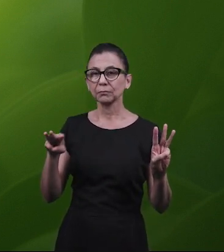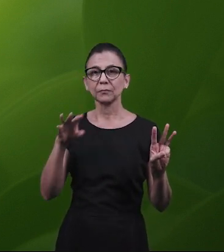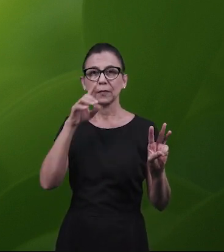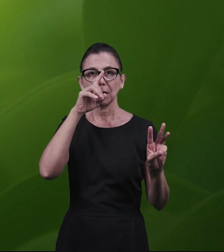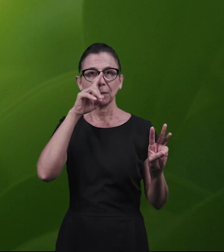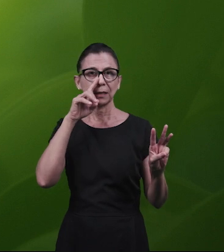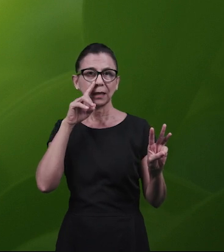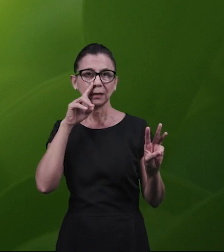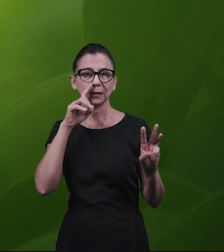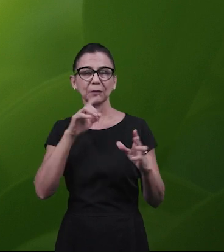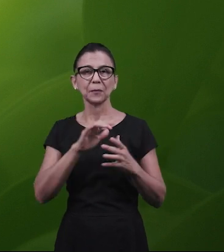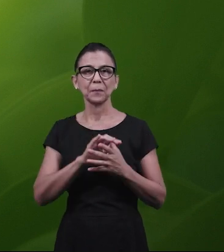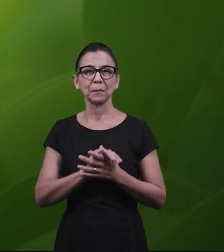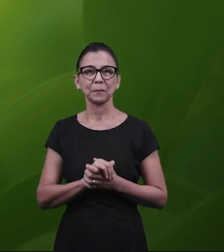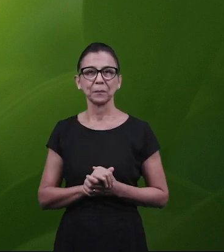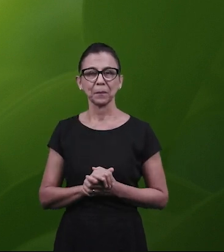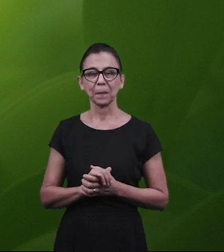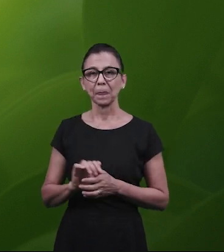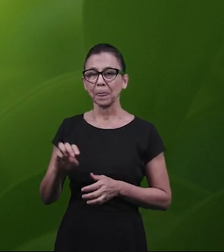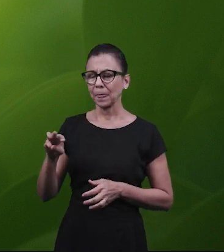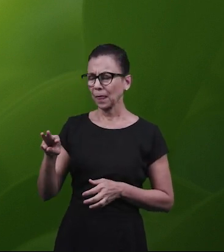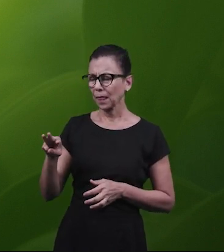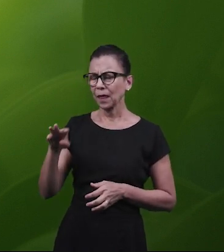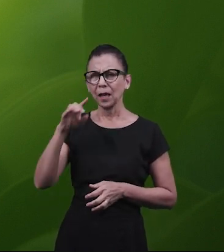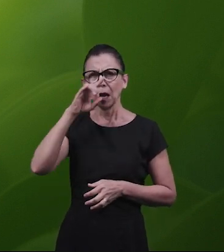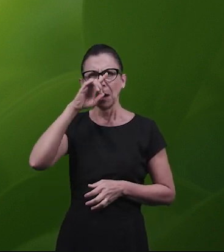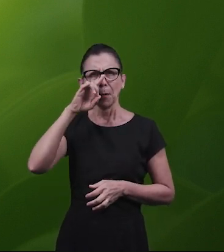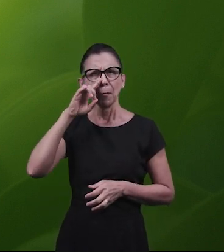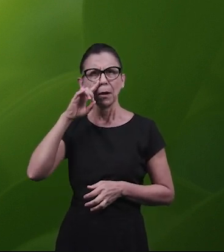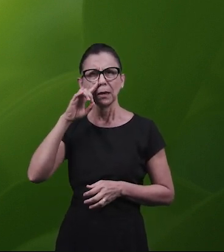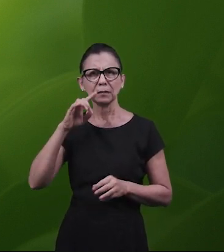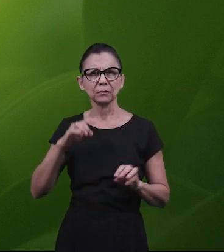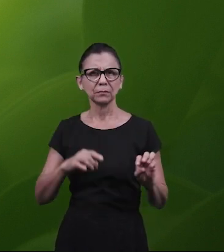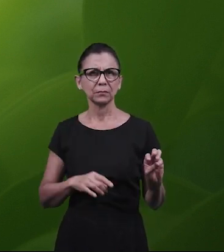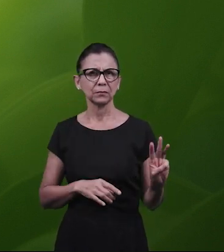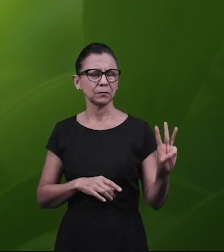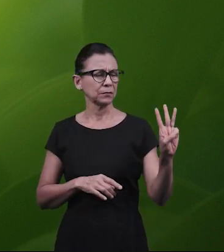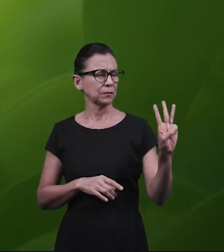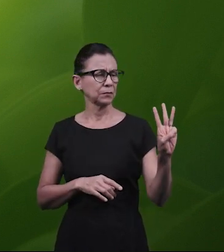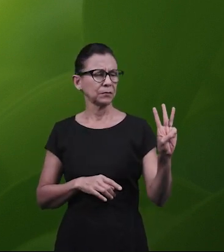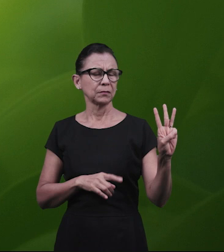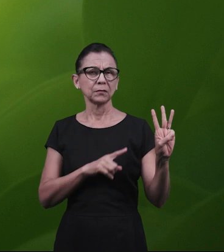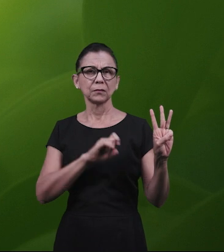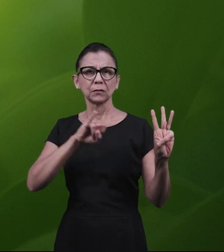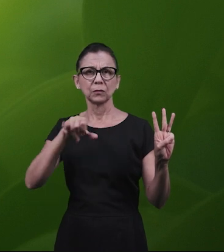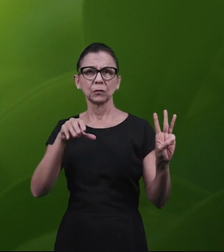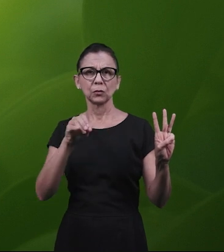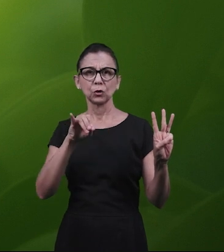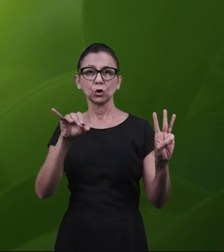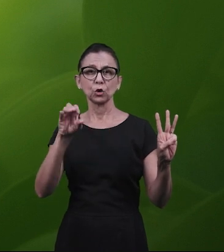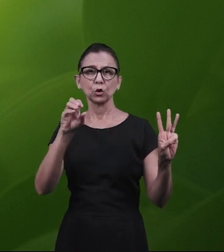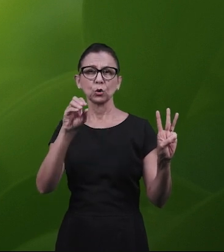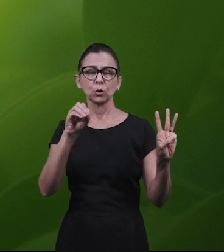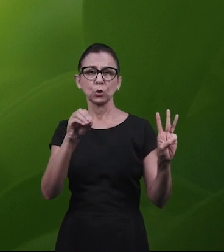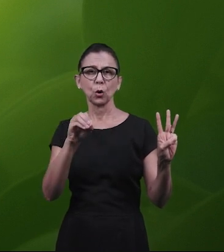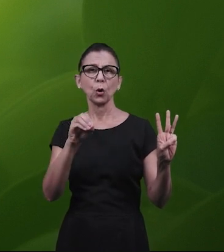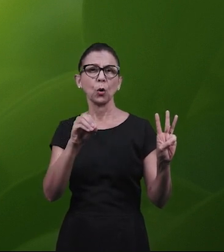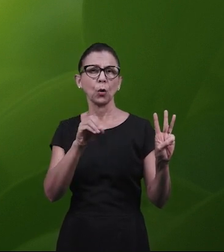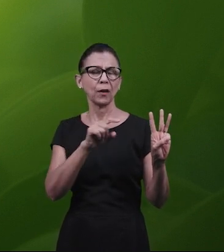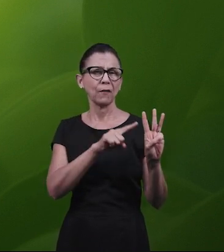blé, il porte une couleur jaunie, mais l'ivraie, il prend plus de temps,